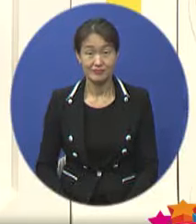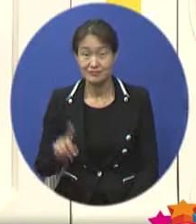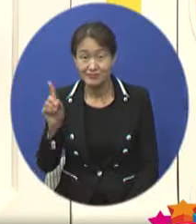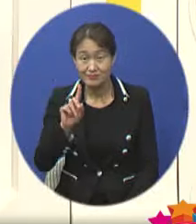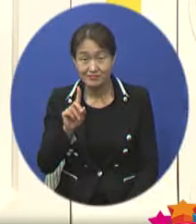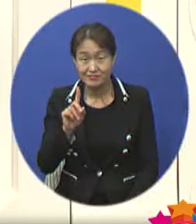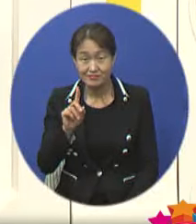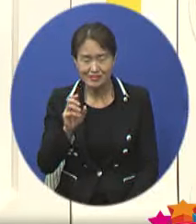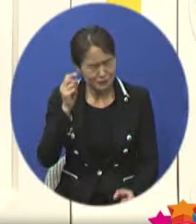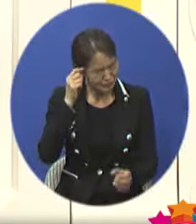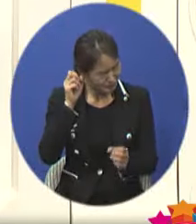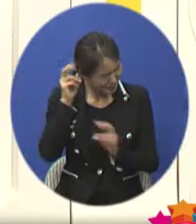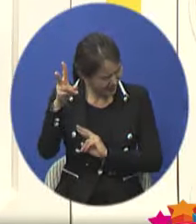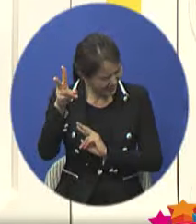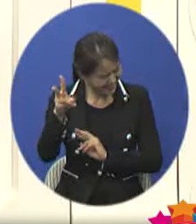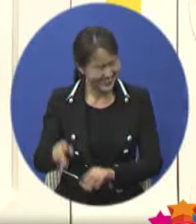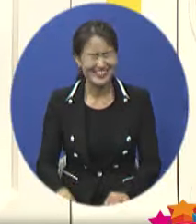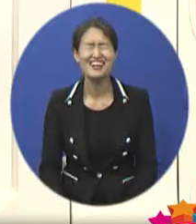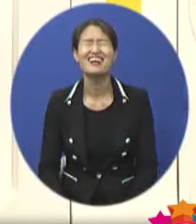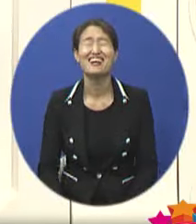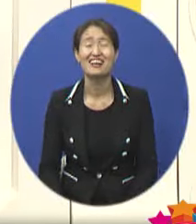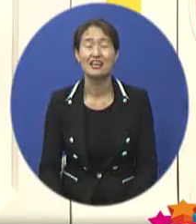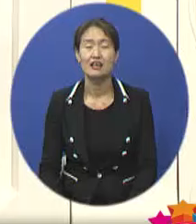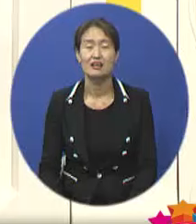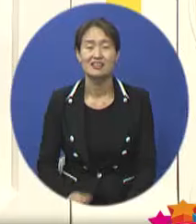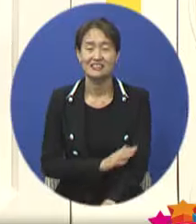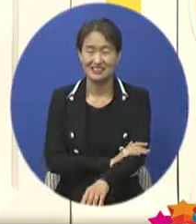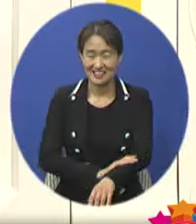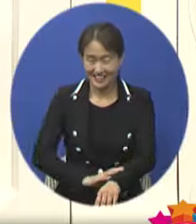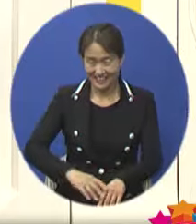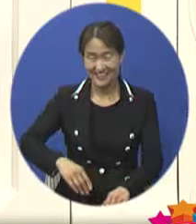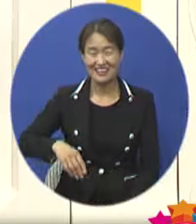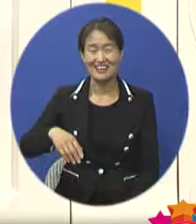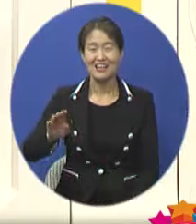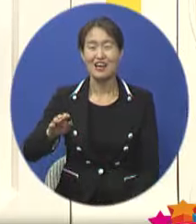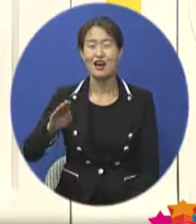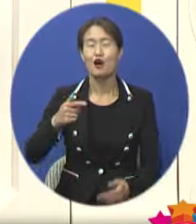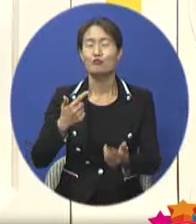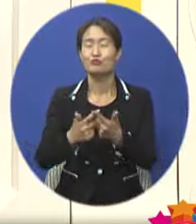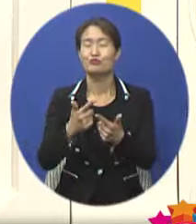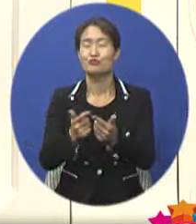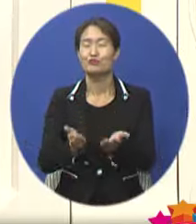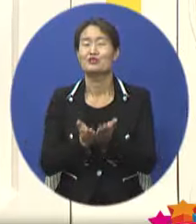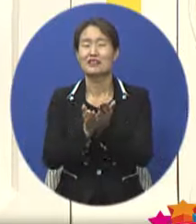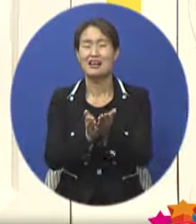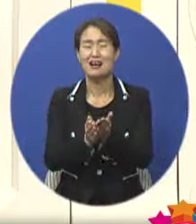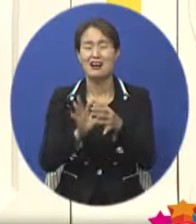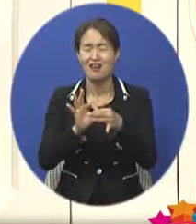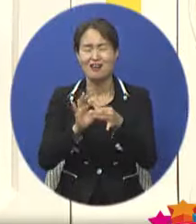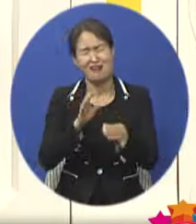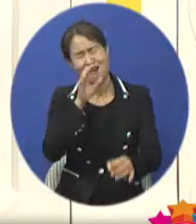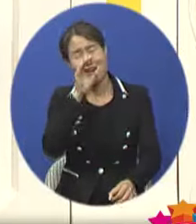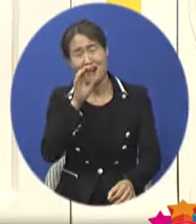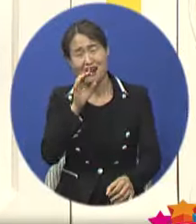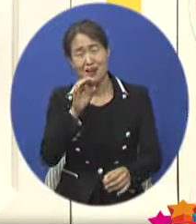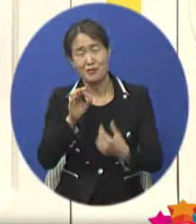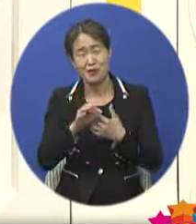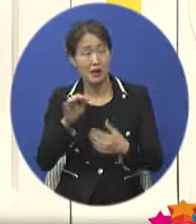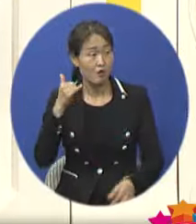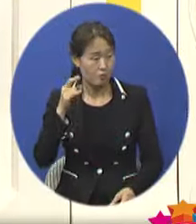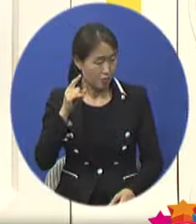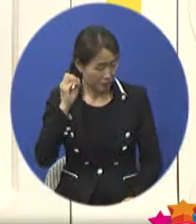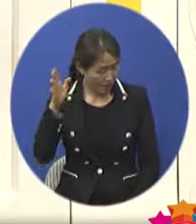뭐라고 하셨죠? 또 금방 잊어버렸네. 자리꺼라 부산항구. 아, 자리꺼라 부산항. 예, 네, 이렇게 딱 연결이 되면요. 네.